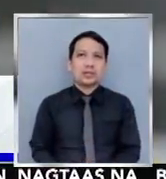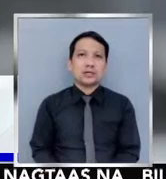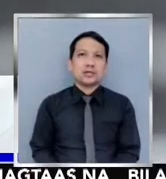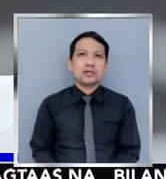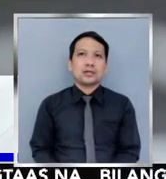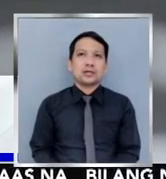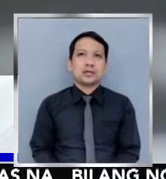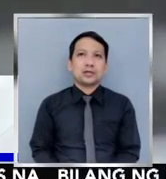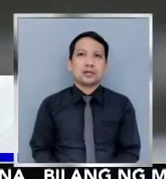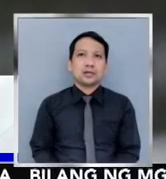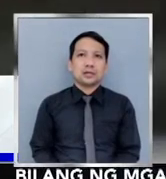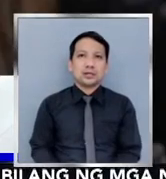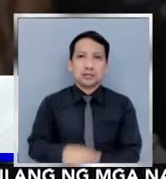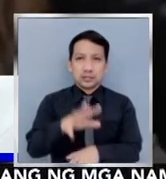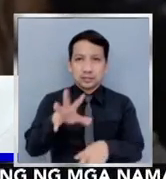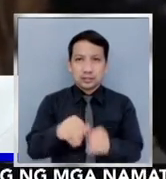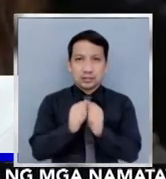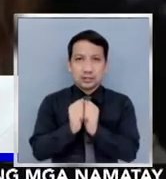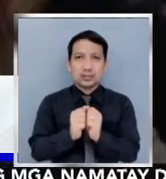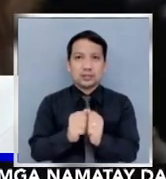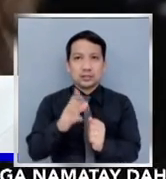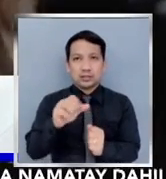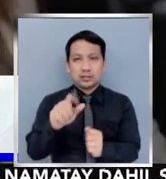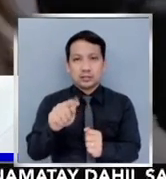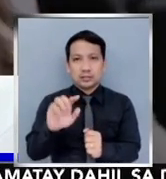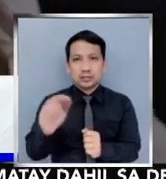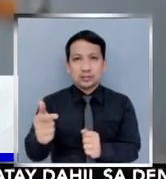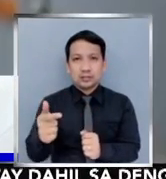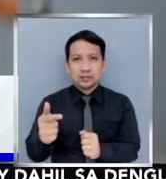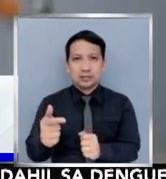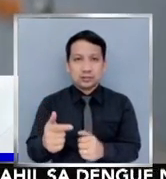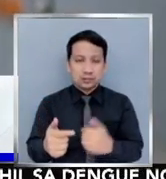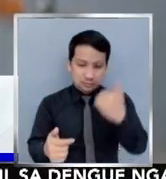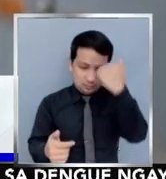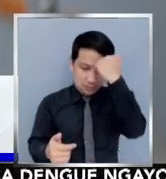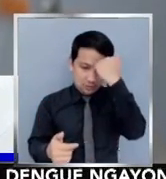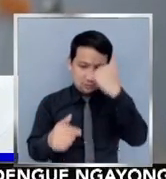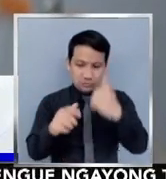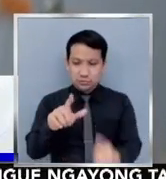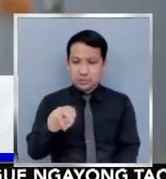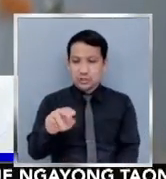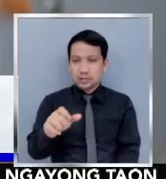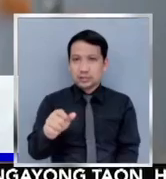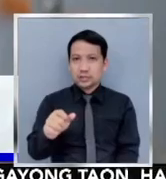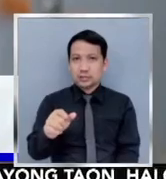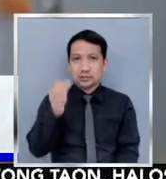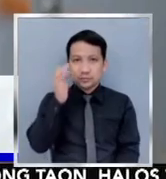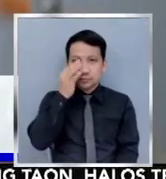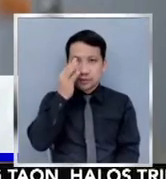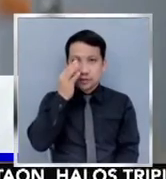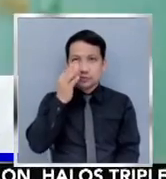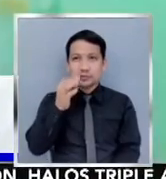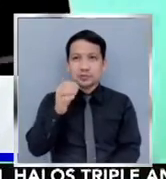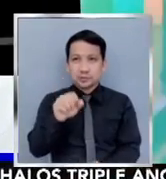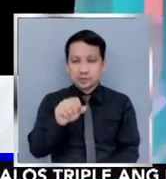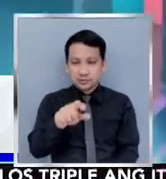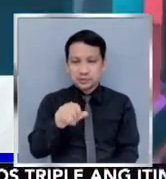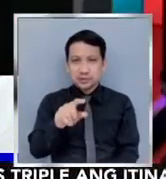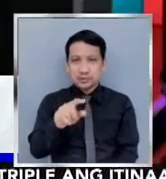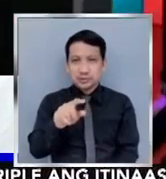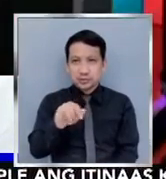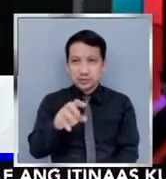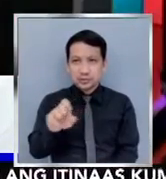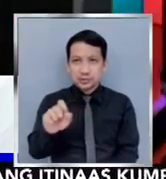cast din siya ng Kapuso Primetime series na Manopo Legacy, The Flower Sisters. I need to see